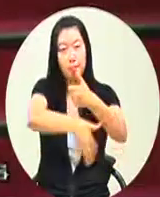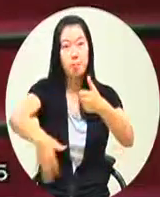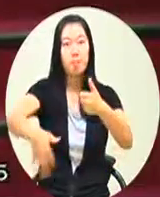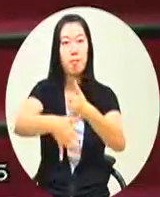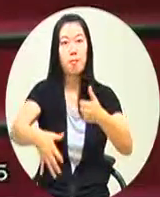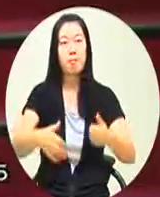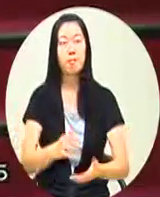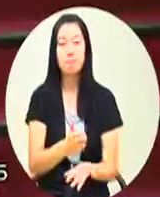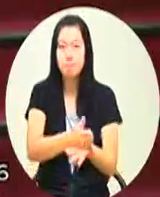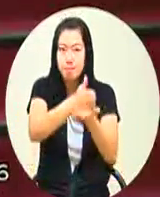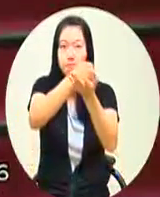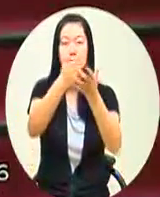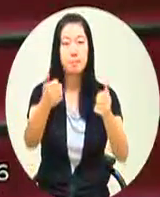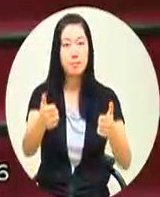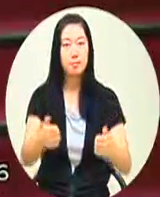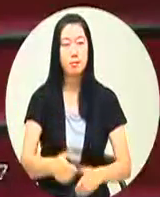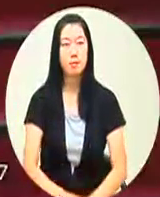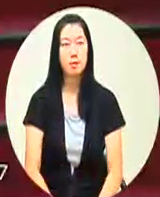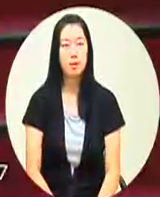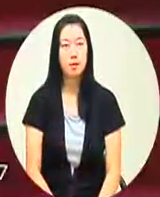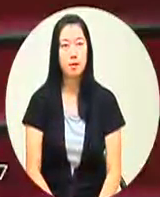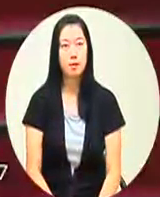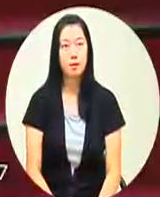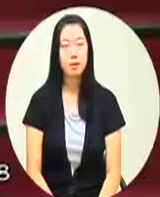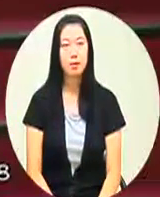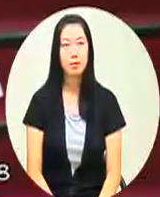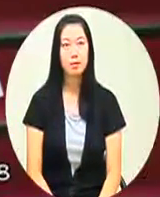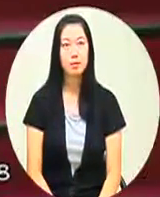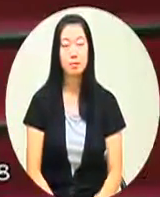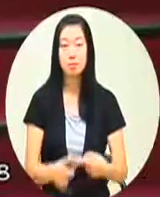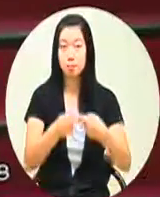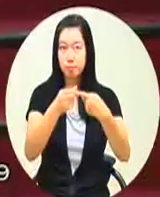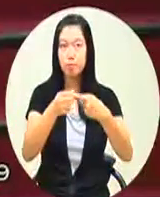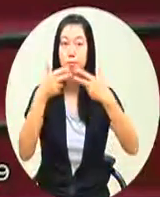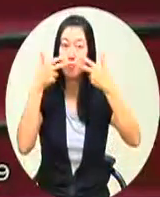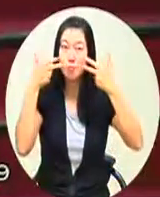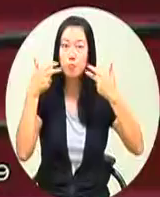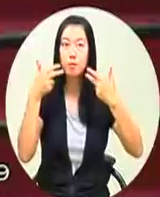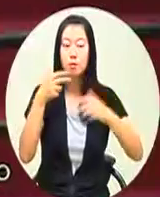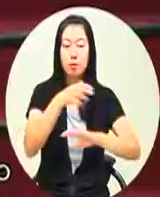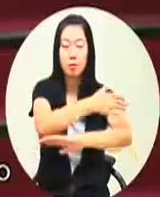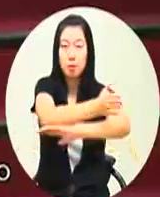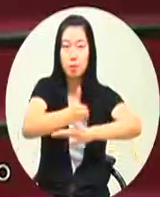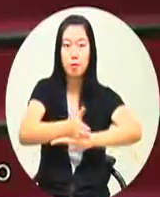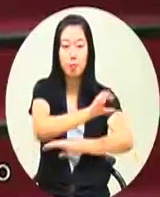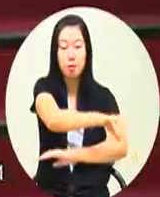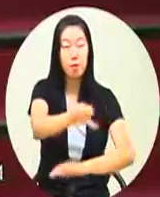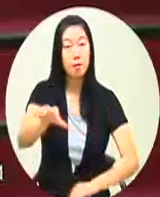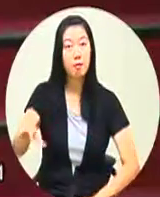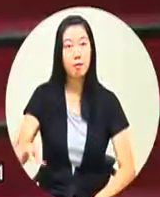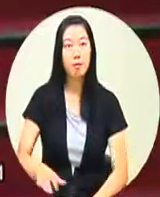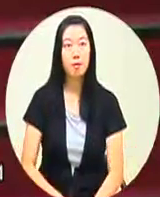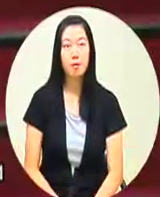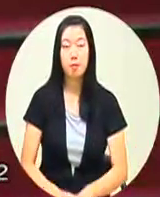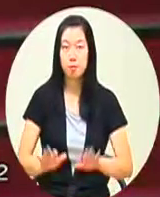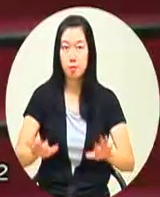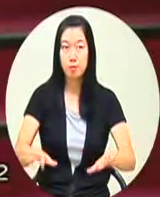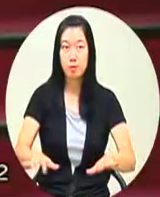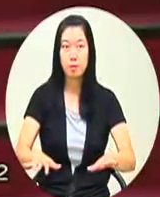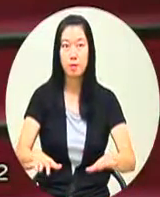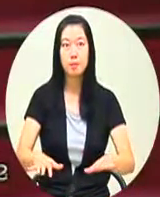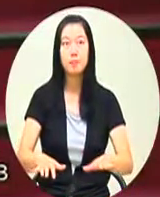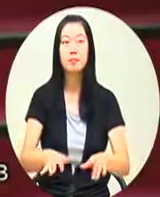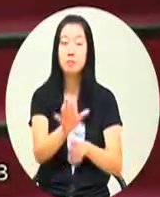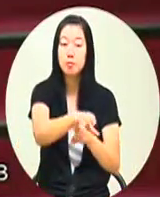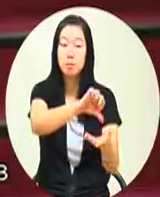工作人员表示致谢。那么第一个，原乡目前的产业也